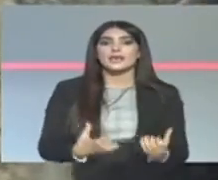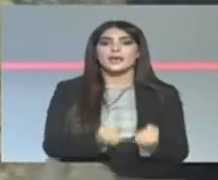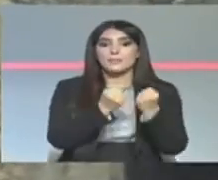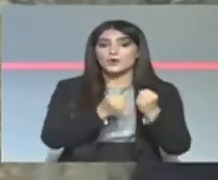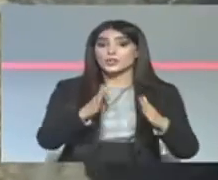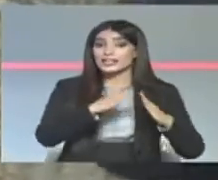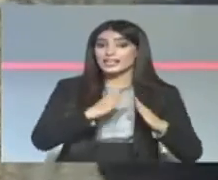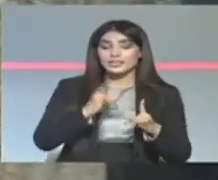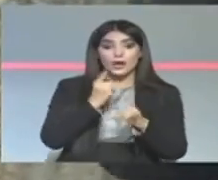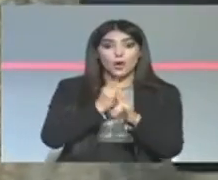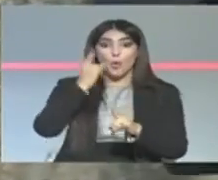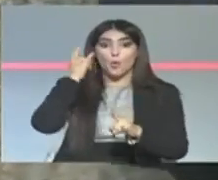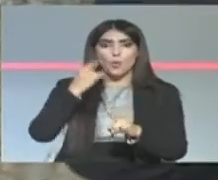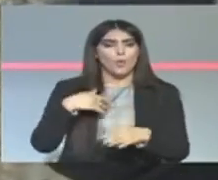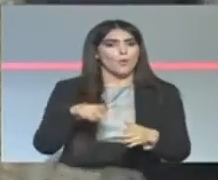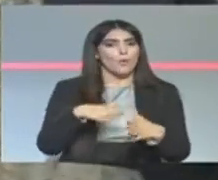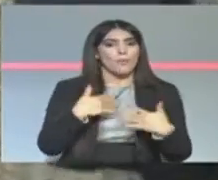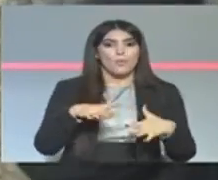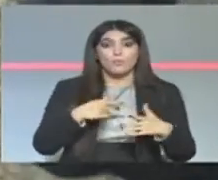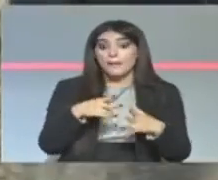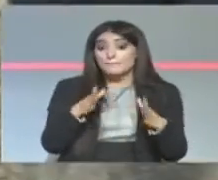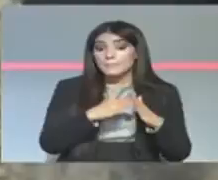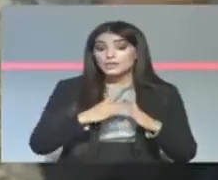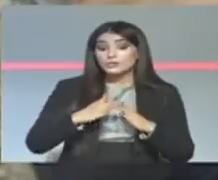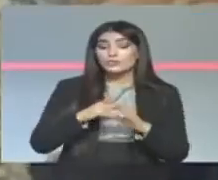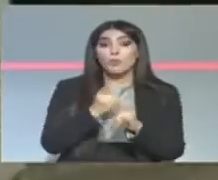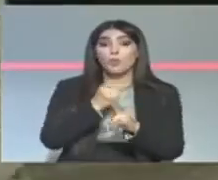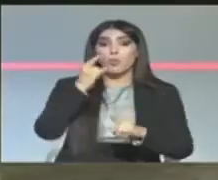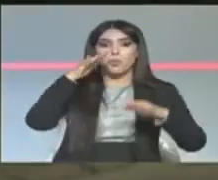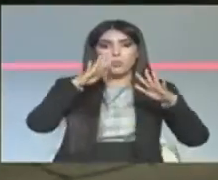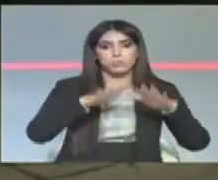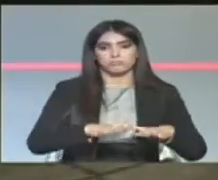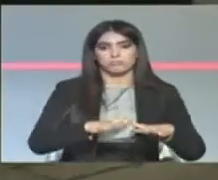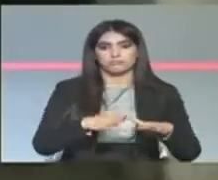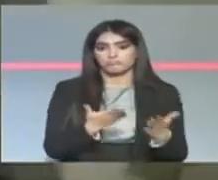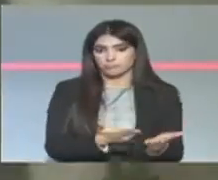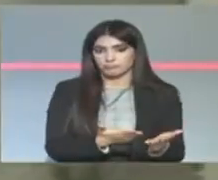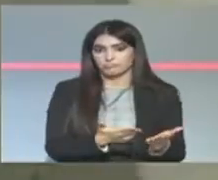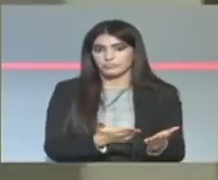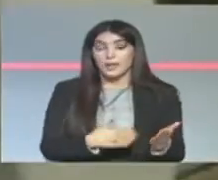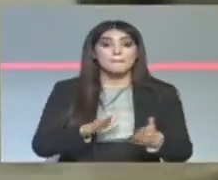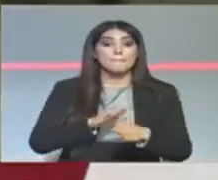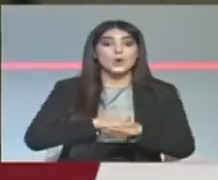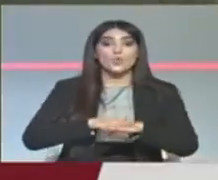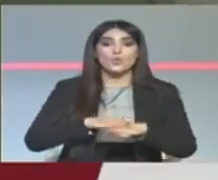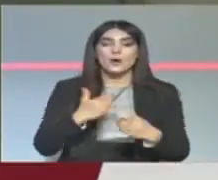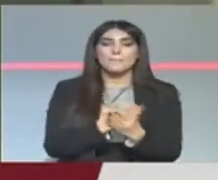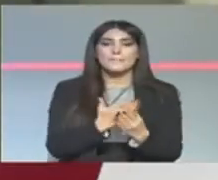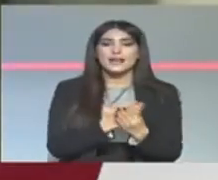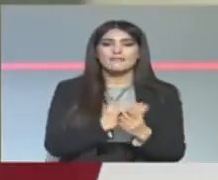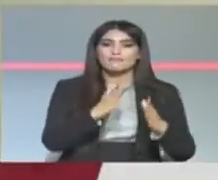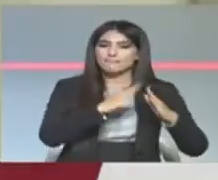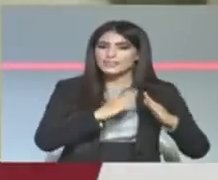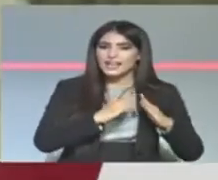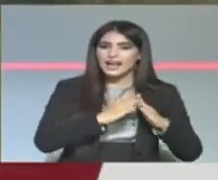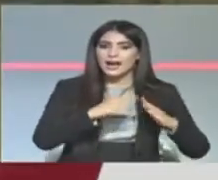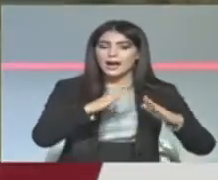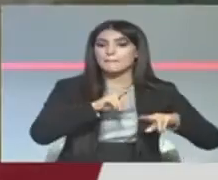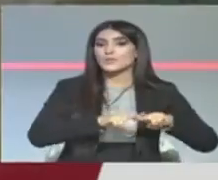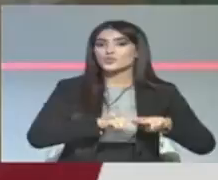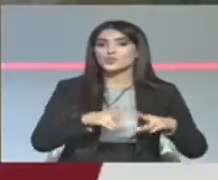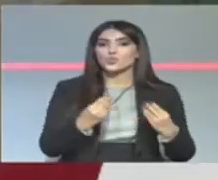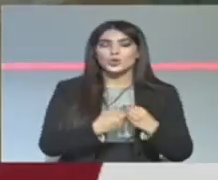قاعده مليارات النهار ملف المنازل المهجوره بمدينه القدس فيه